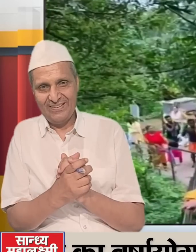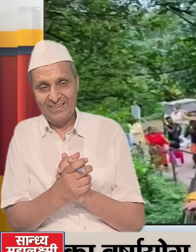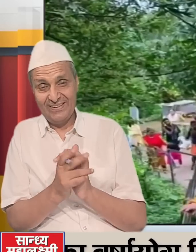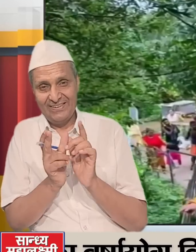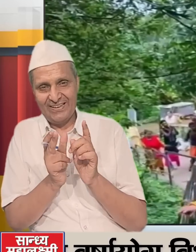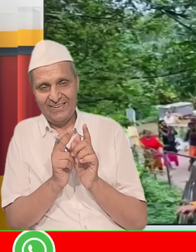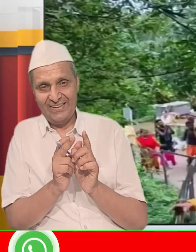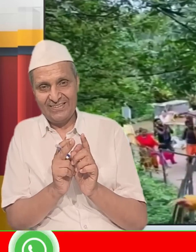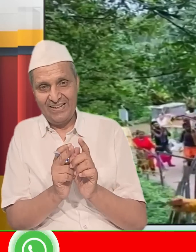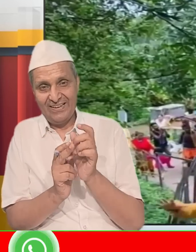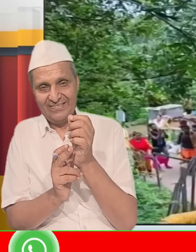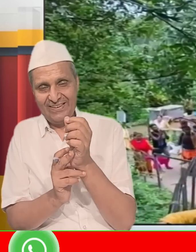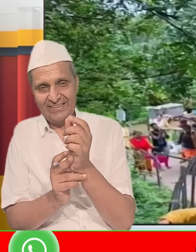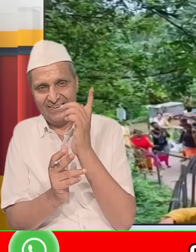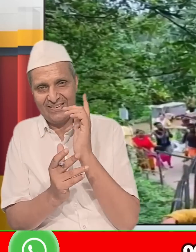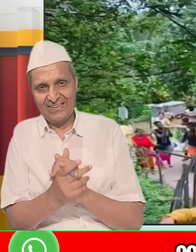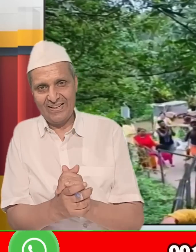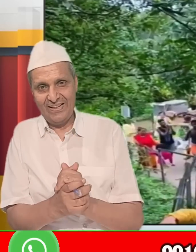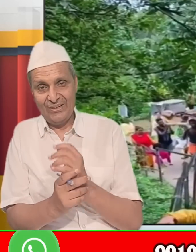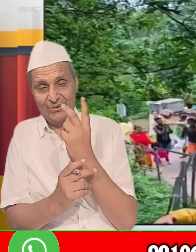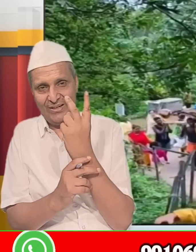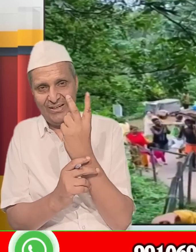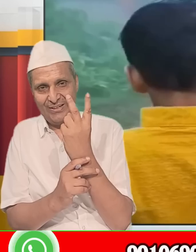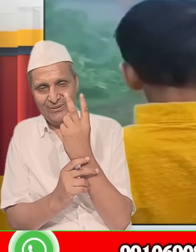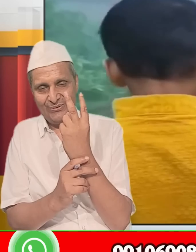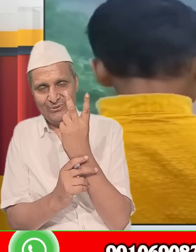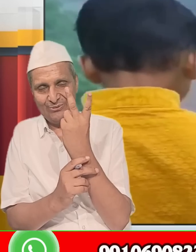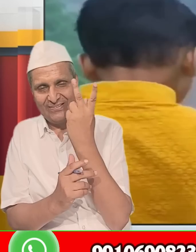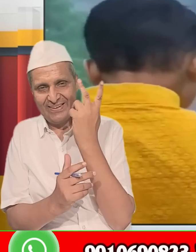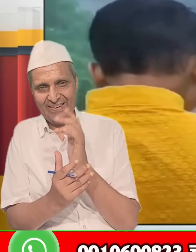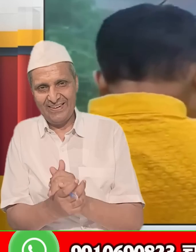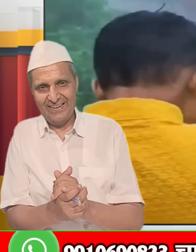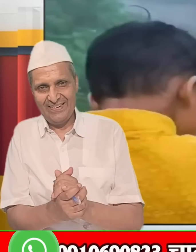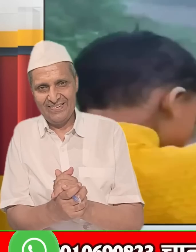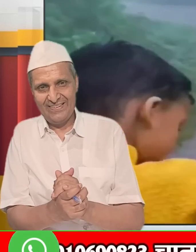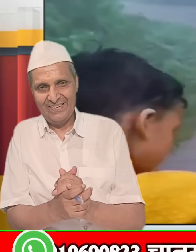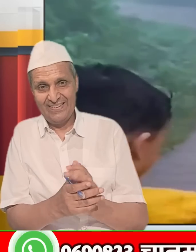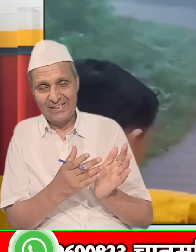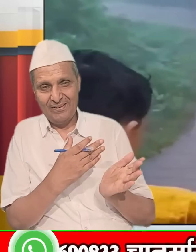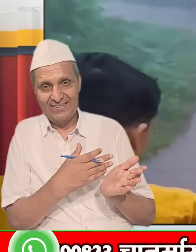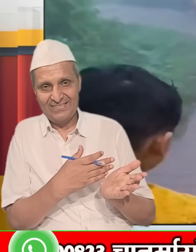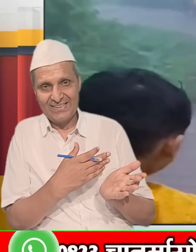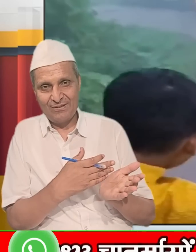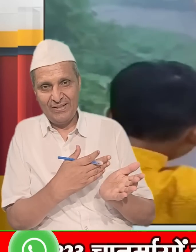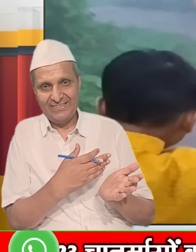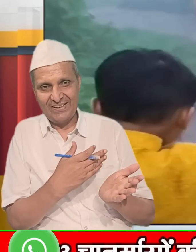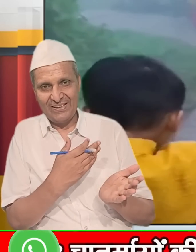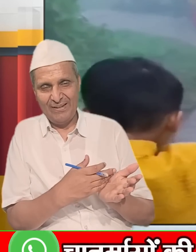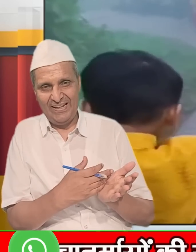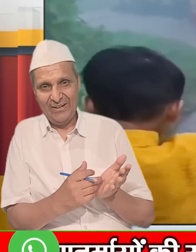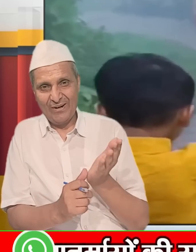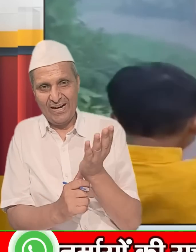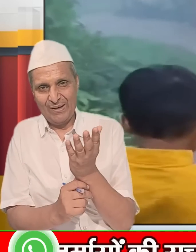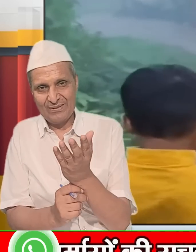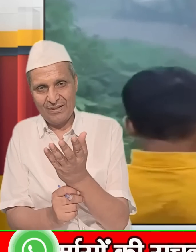का, शिखर जी की यात्रा दादाजी के साथ कर रहा है, एक नहीं दो दो वंदना कर रहा है। जब इस जज्बे में इतना दम